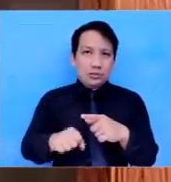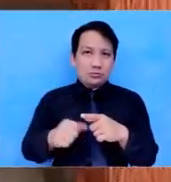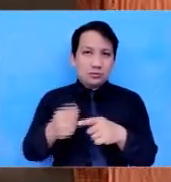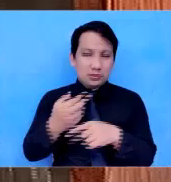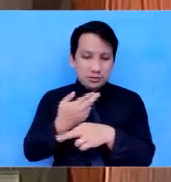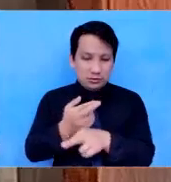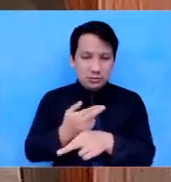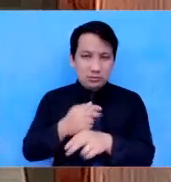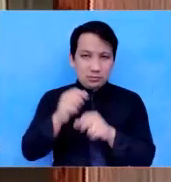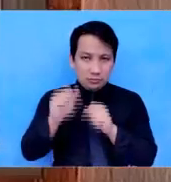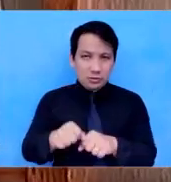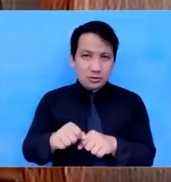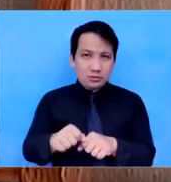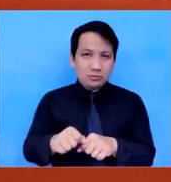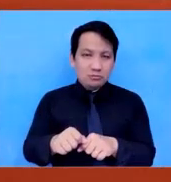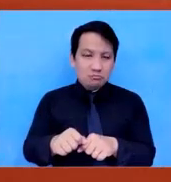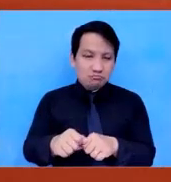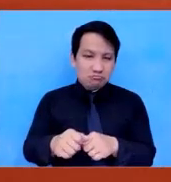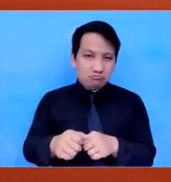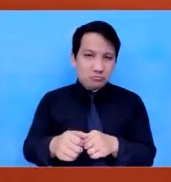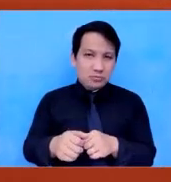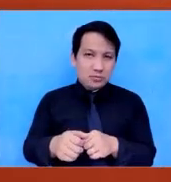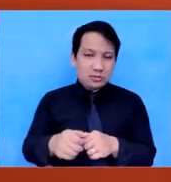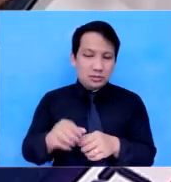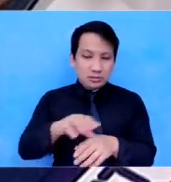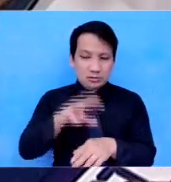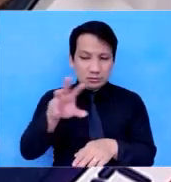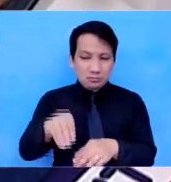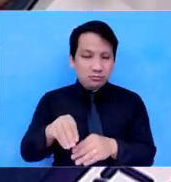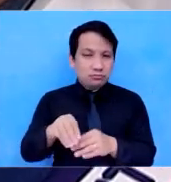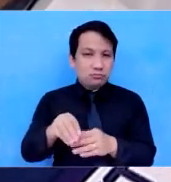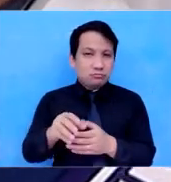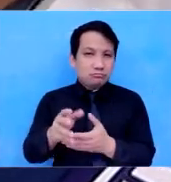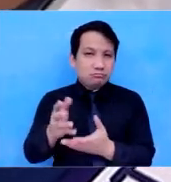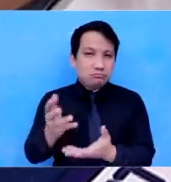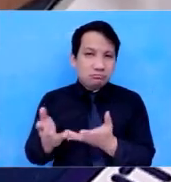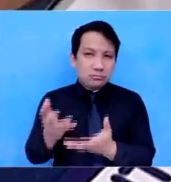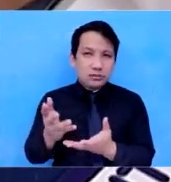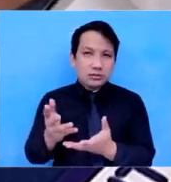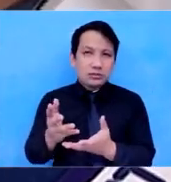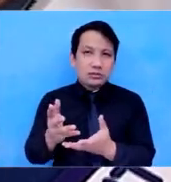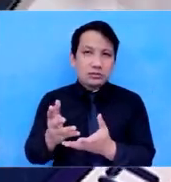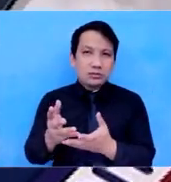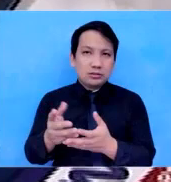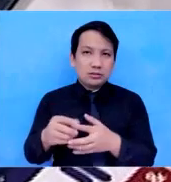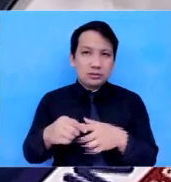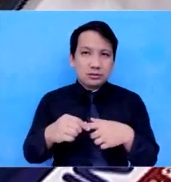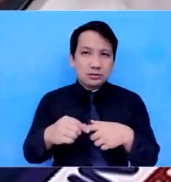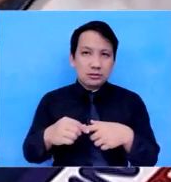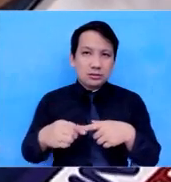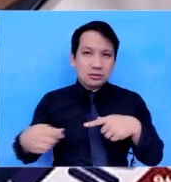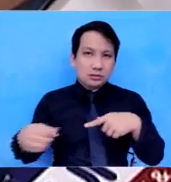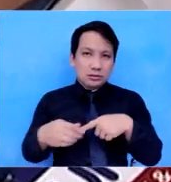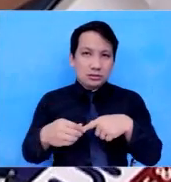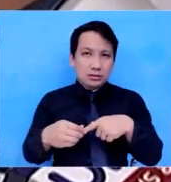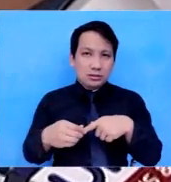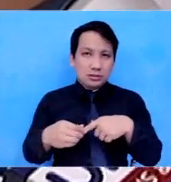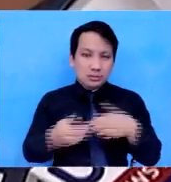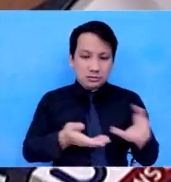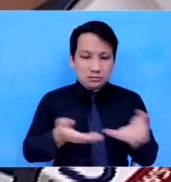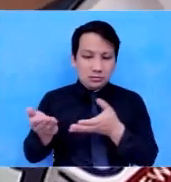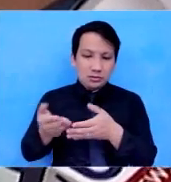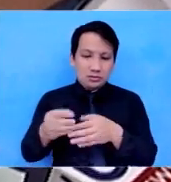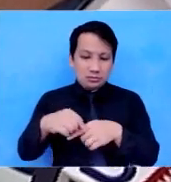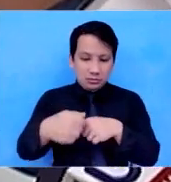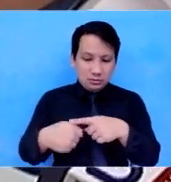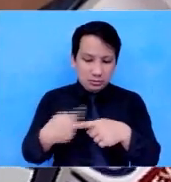nyong pulutin, ilagay sa yelo at daling gagan sa ospital. At